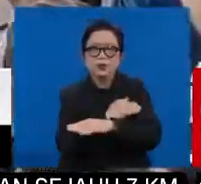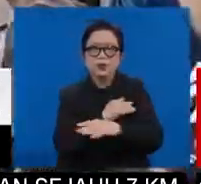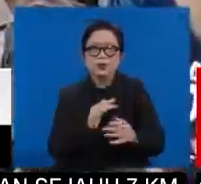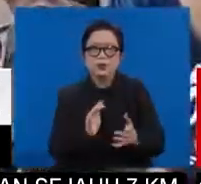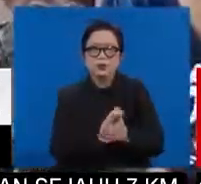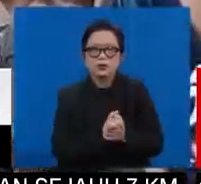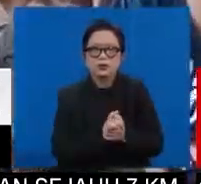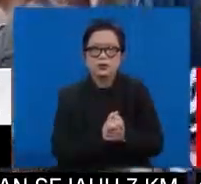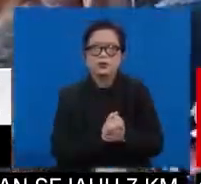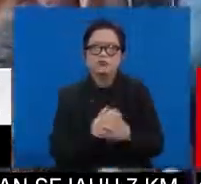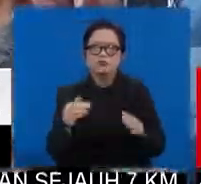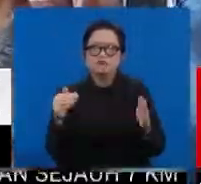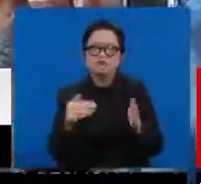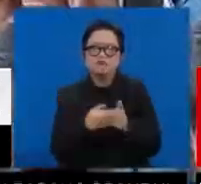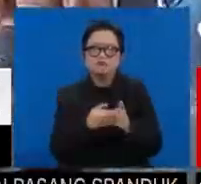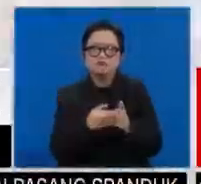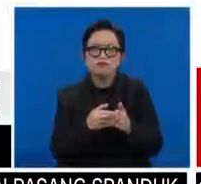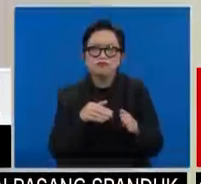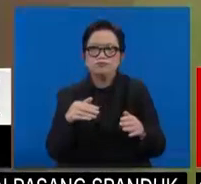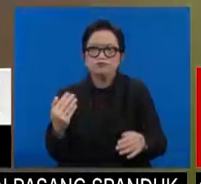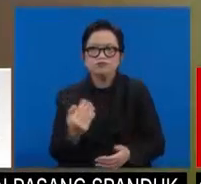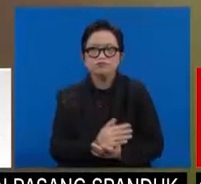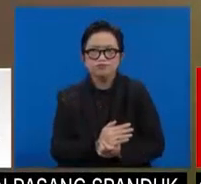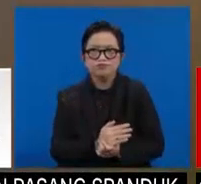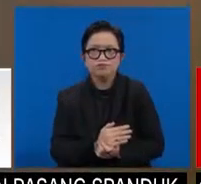atau sebaliknya terhambat.